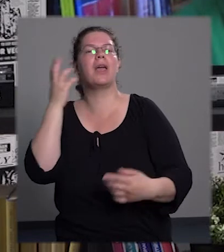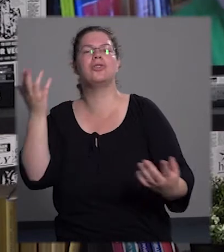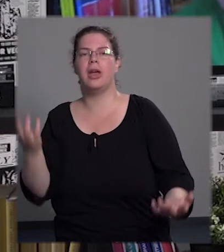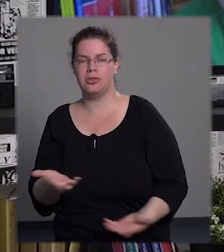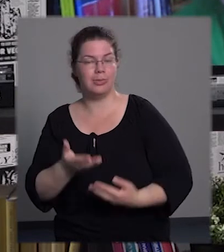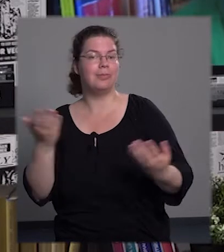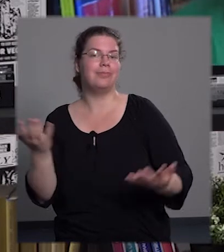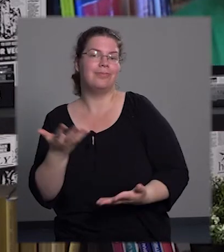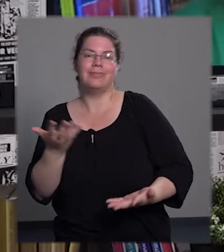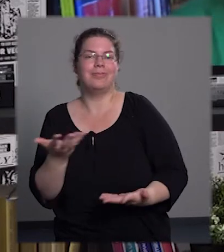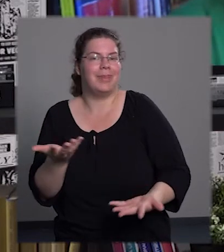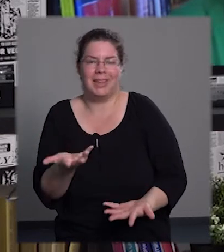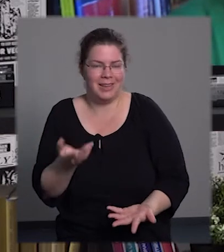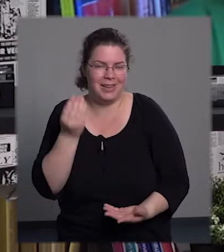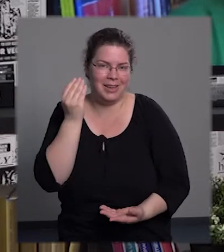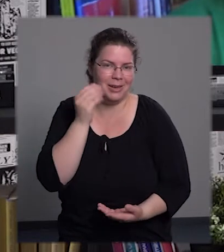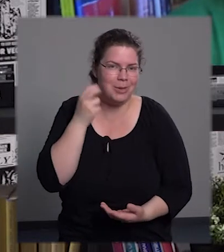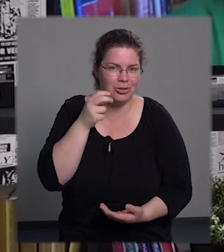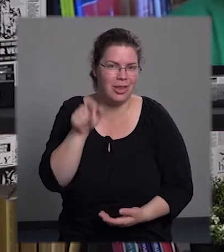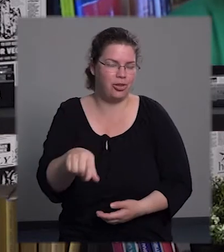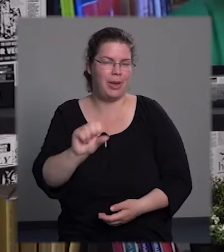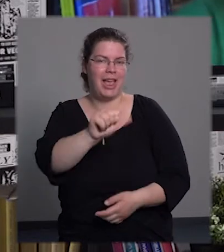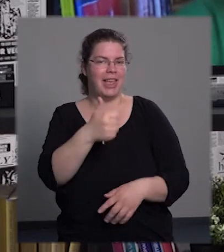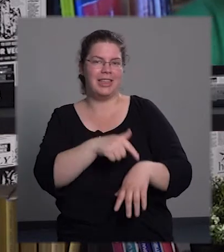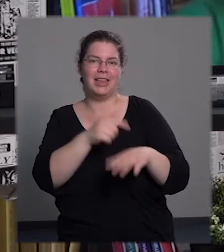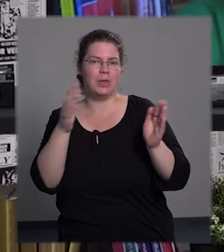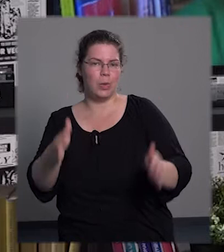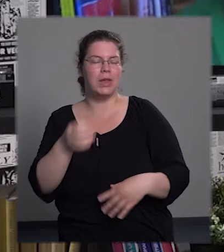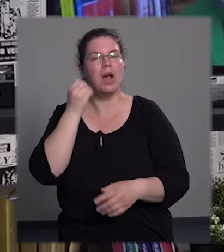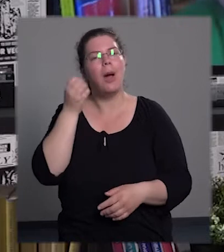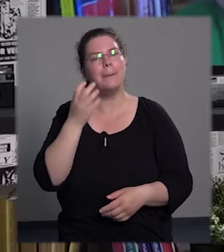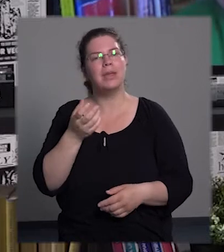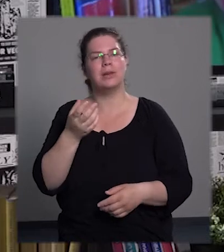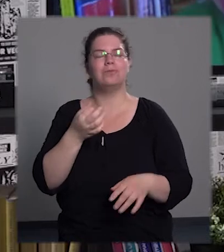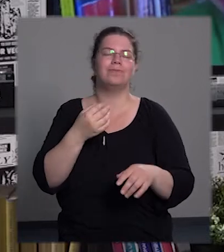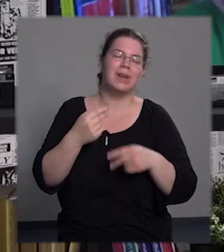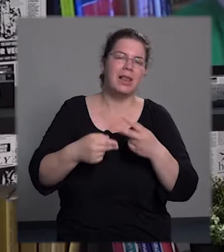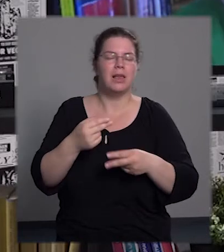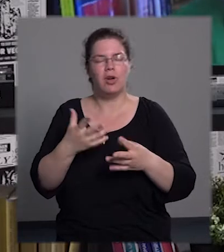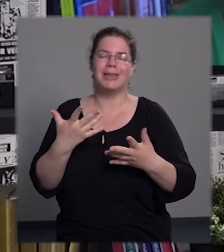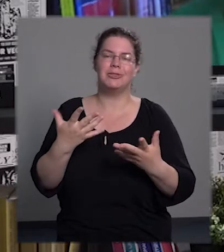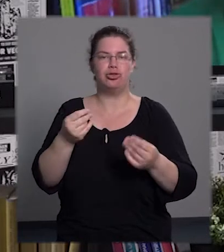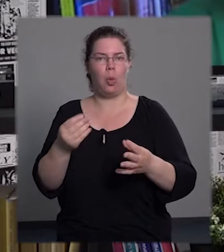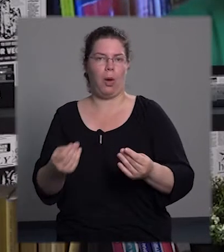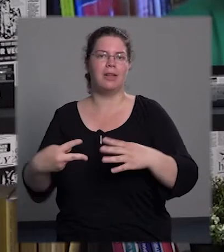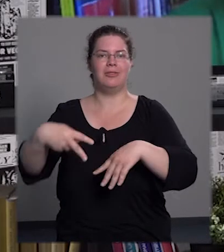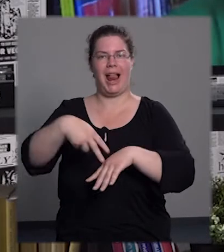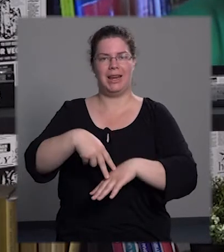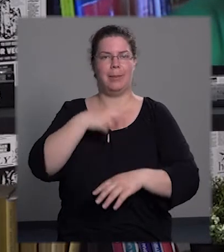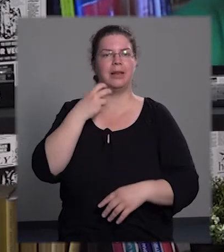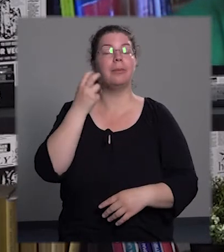miért is Pest Erzsébet. Az egyik időszak, amikor rendszeresen, szóval sokat föllépett Pest